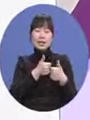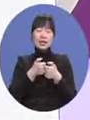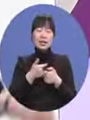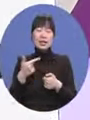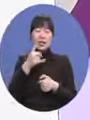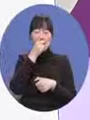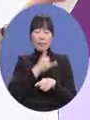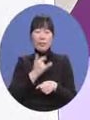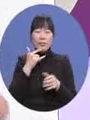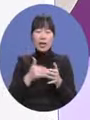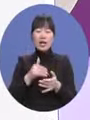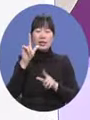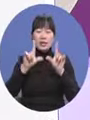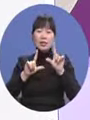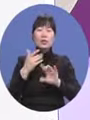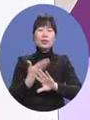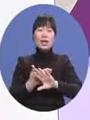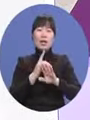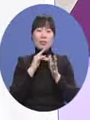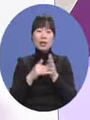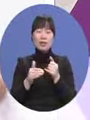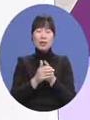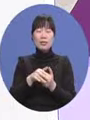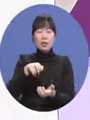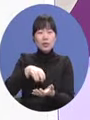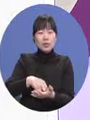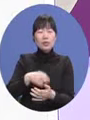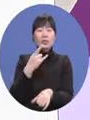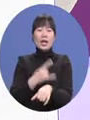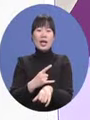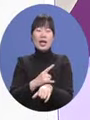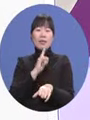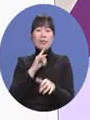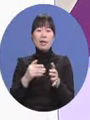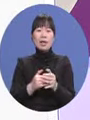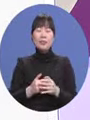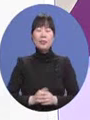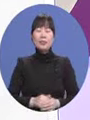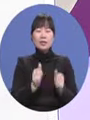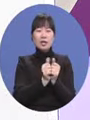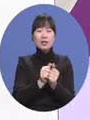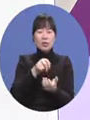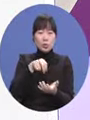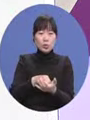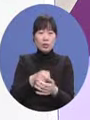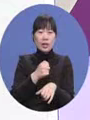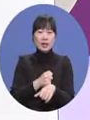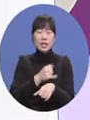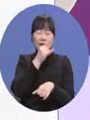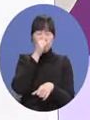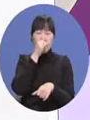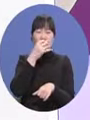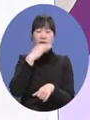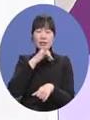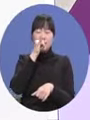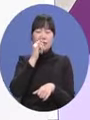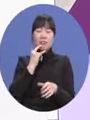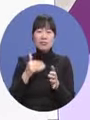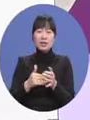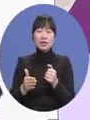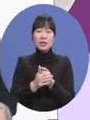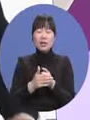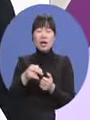거예요. 아까 그 태도 차이. 네. 그래서 무릎 꿇고 해라 너. 남자가 무릎 꿇는다는 건 굉장히 의미가 있는 거거든요.